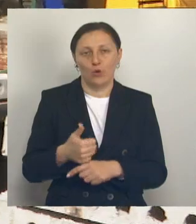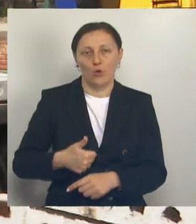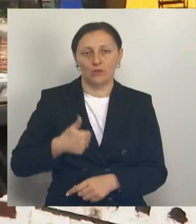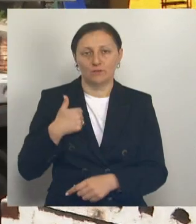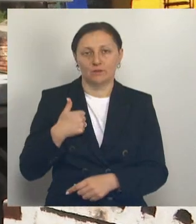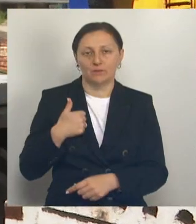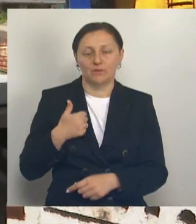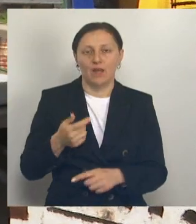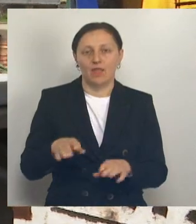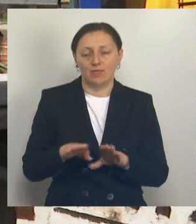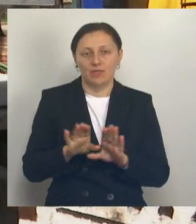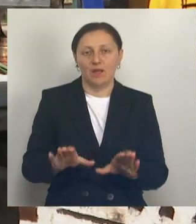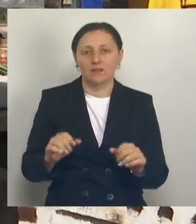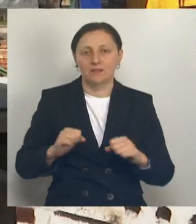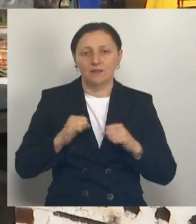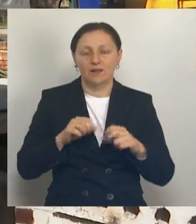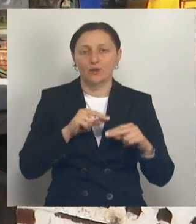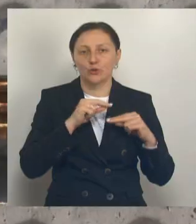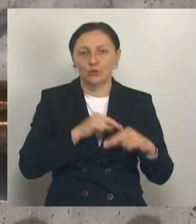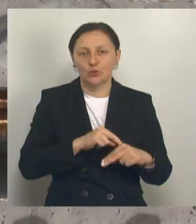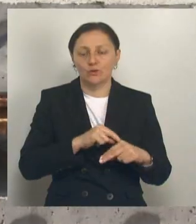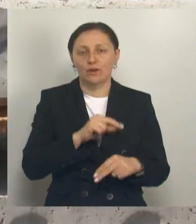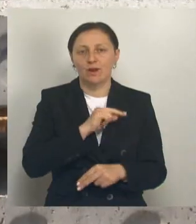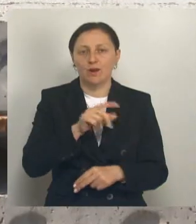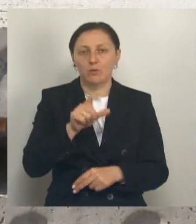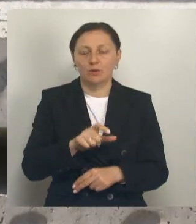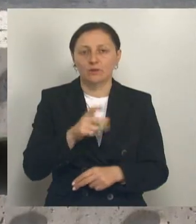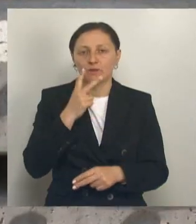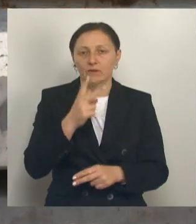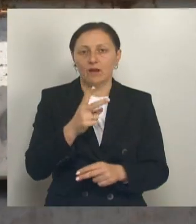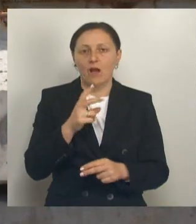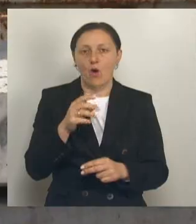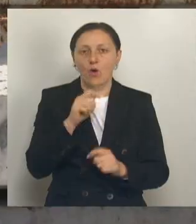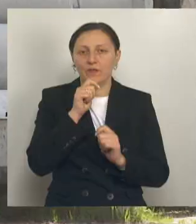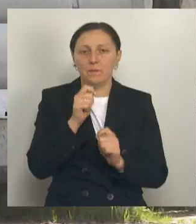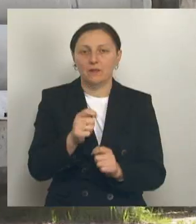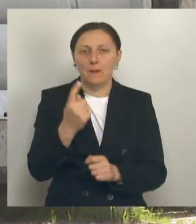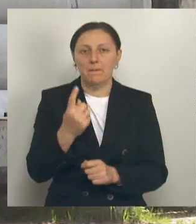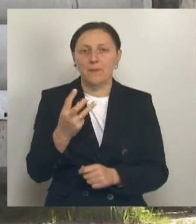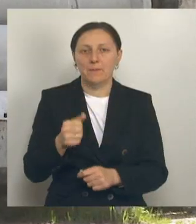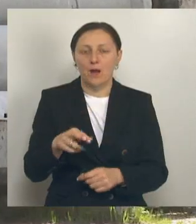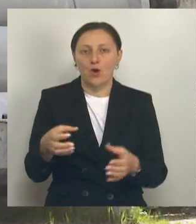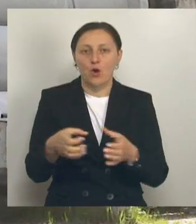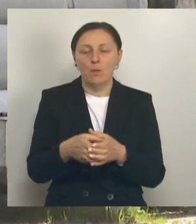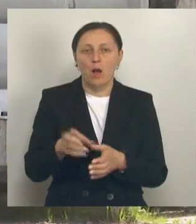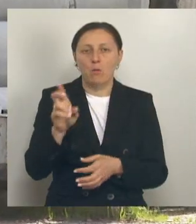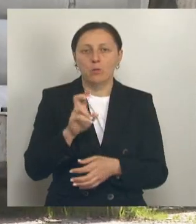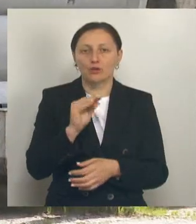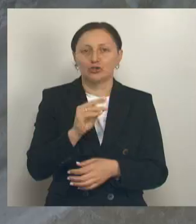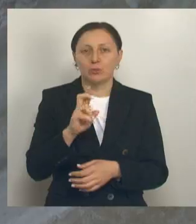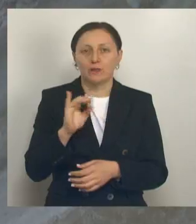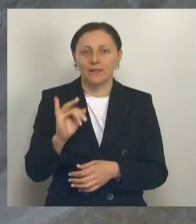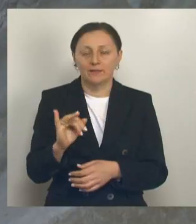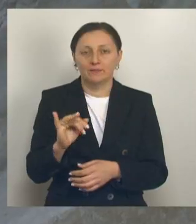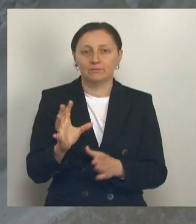такие старания и кропотливый труд работников предприятия отметили на региональном уровне 1 Мая команда белгородского завода ЖБИ